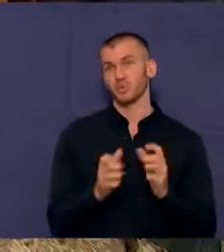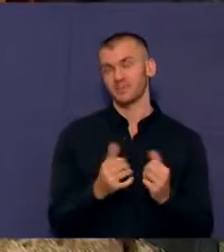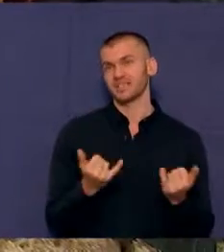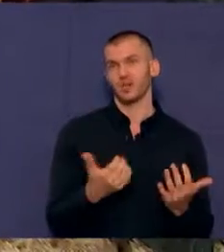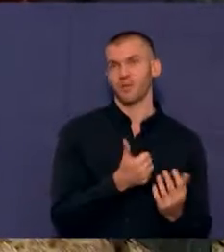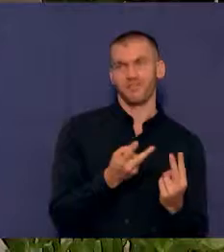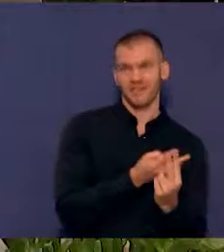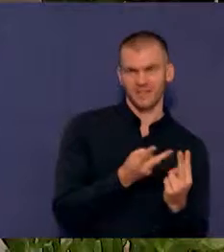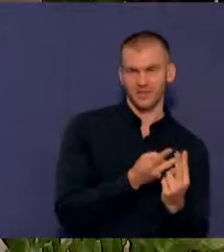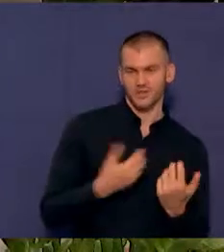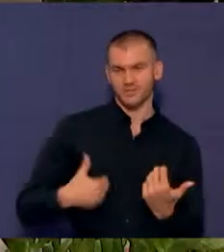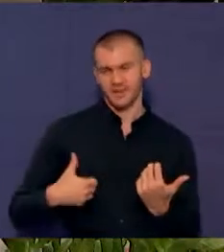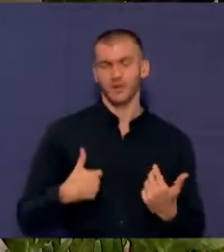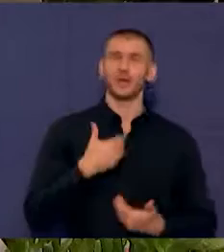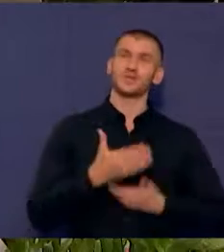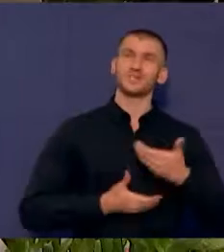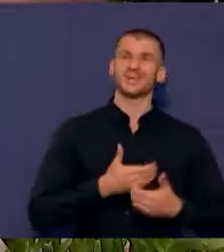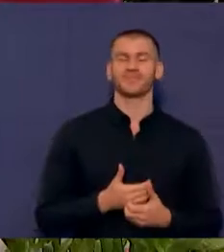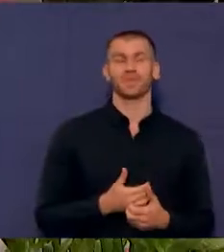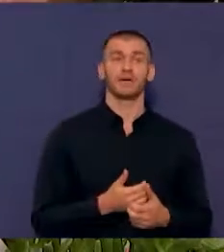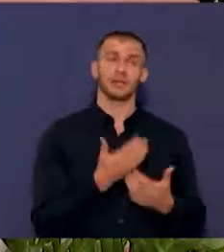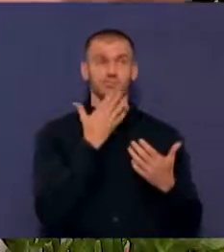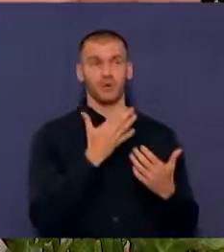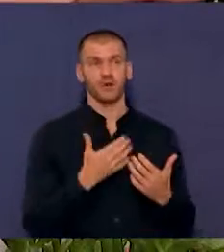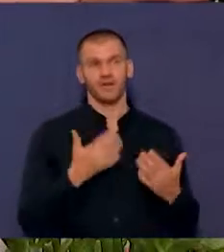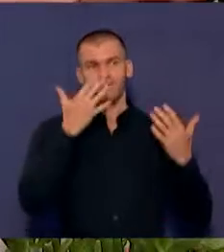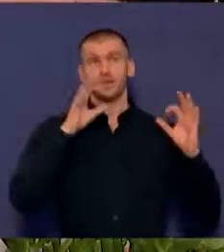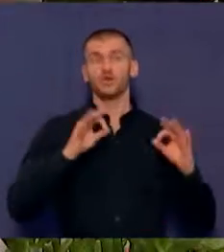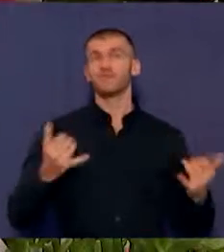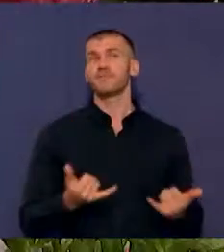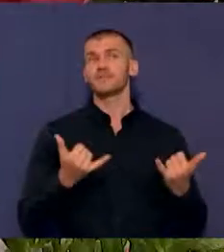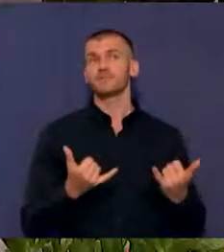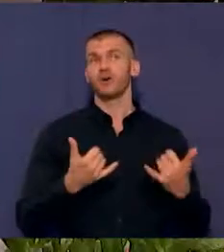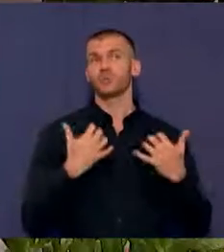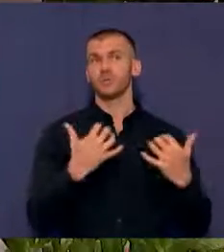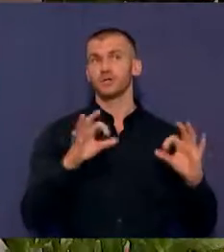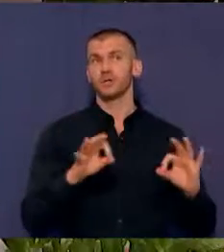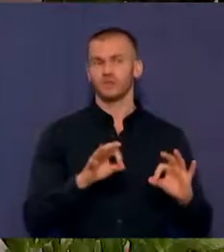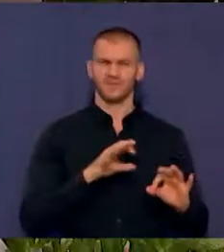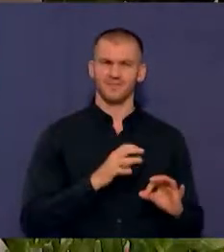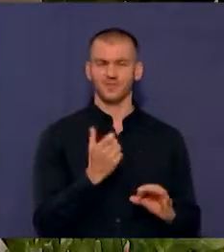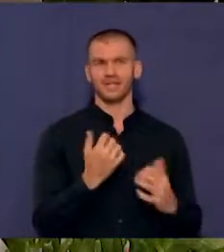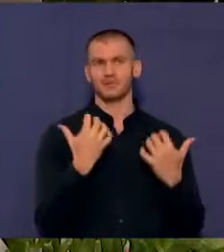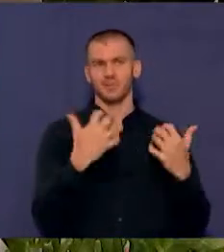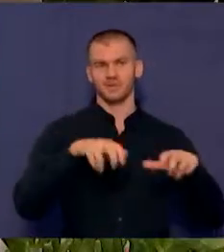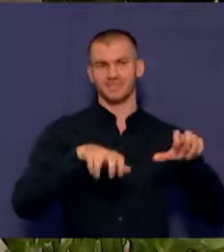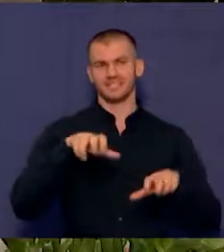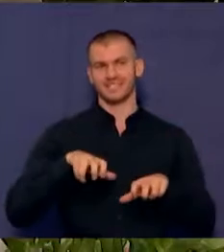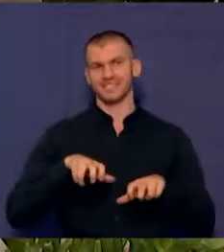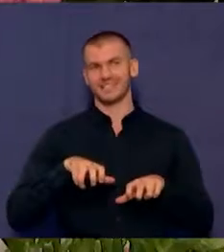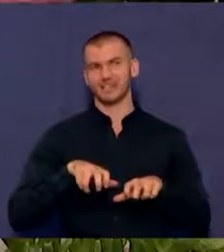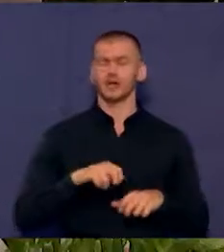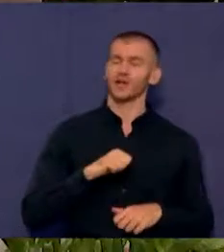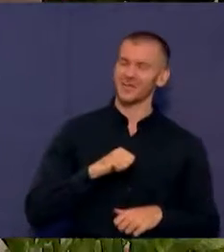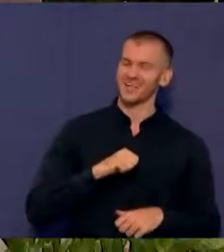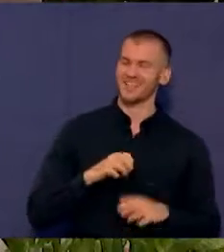Ja, men det låter riktigt nice också. Ja. Det är också. Man vet ju inte riktigt hur festivalpubliken tar del av. Du kommer ju ha lite publik där inne. Ja, visserligen. Så kul. Men